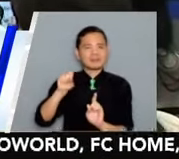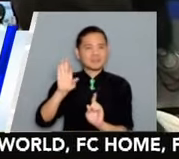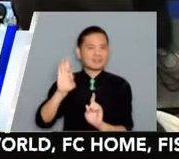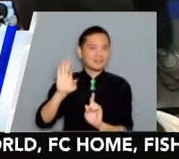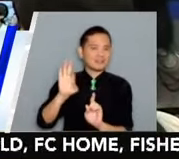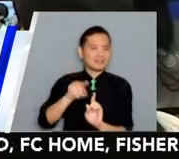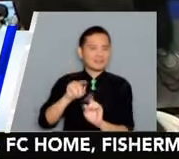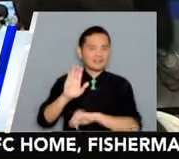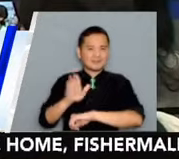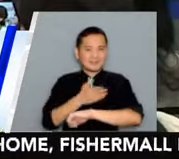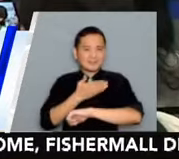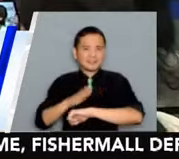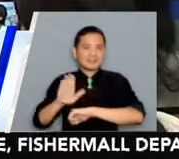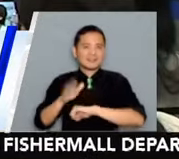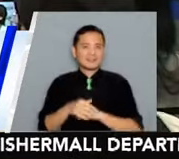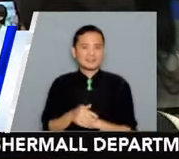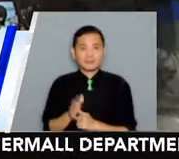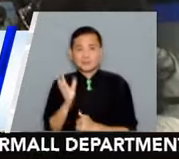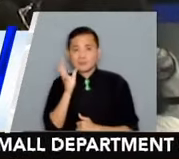kumusta natin na?